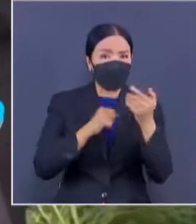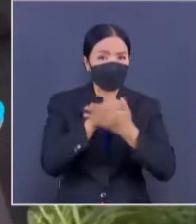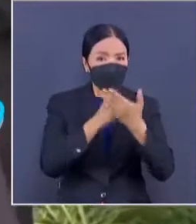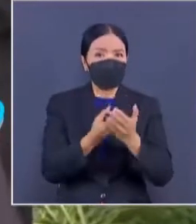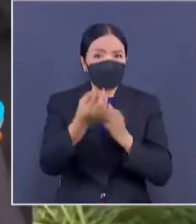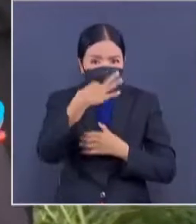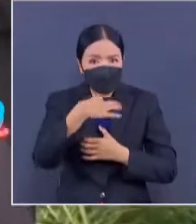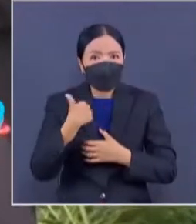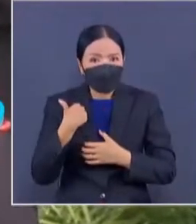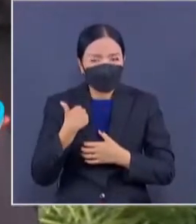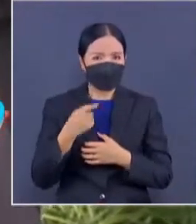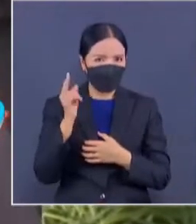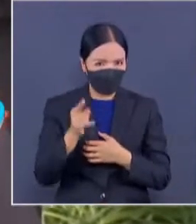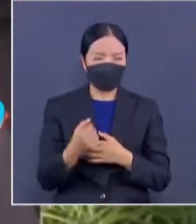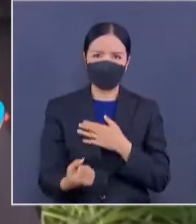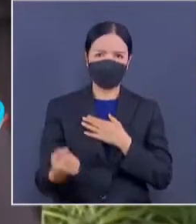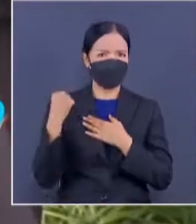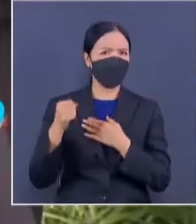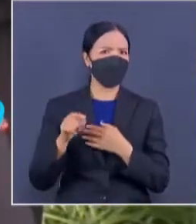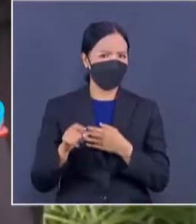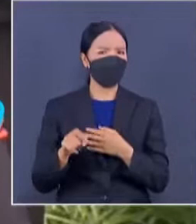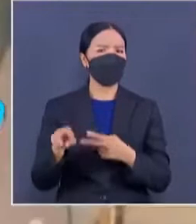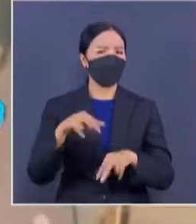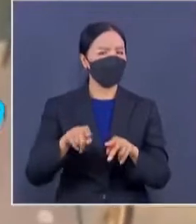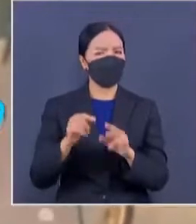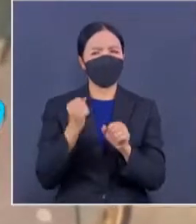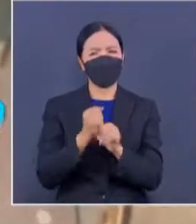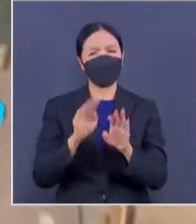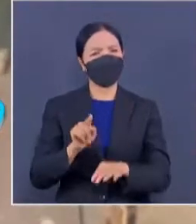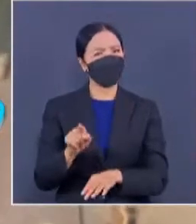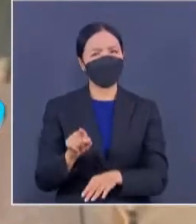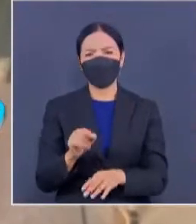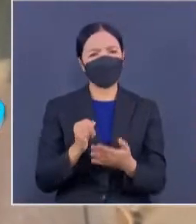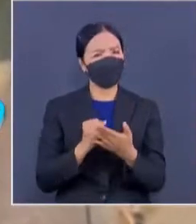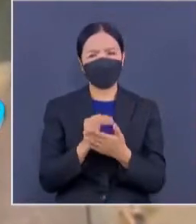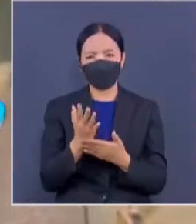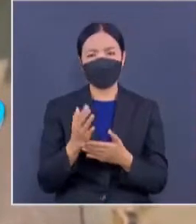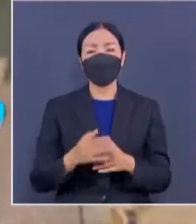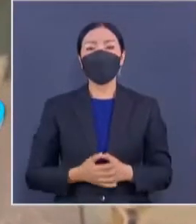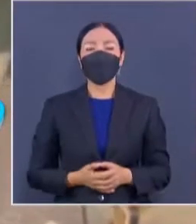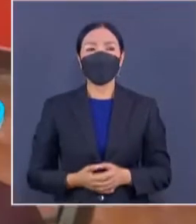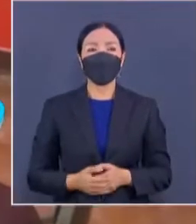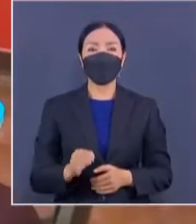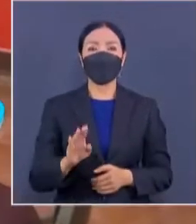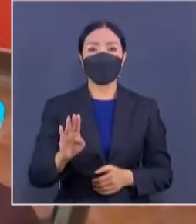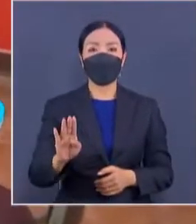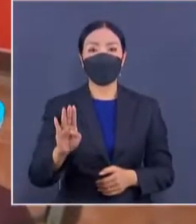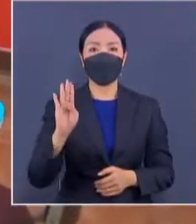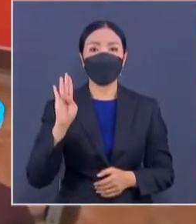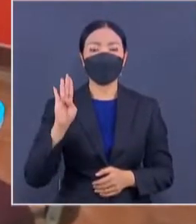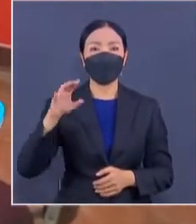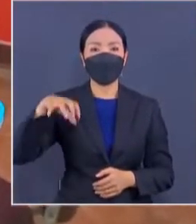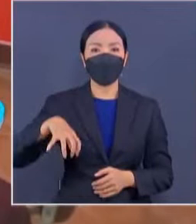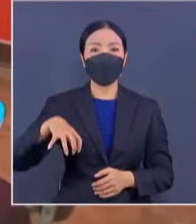เรื่องของการดำเนินการต้องเข้มข้นแล้วล่ะเพราะว่าเหตุแบบนี้ไม่ควรเกิดขึ้นทางด้านตัวแทนบริษัทสหพันธ์101ทัว